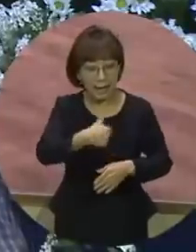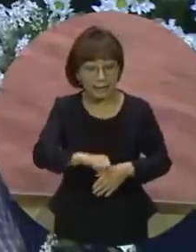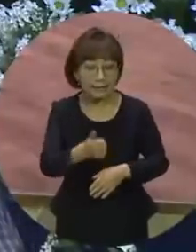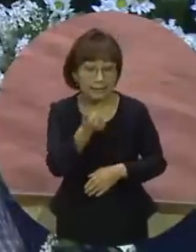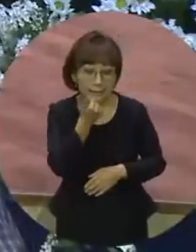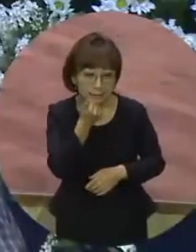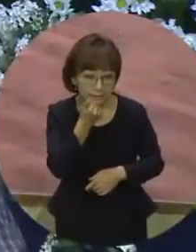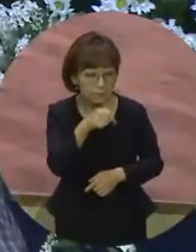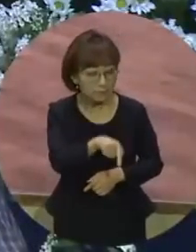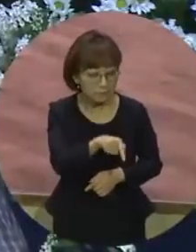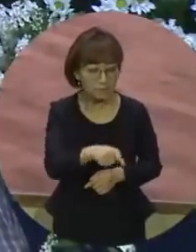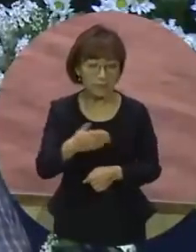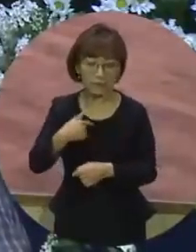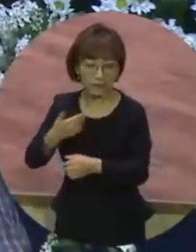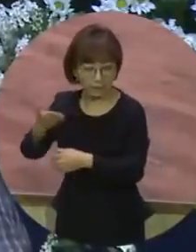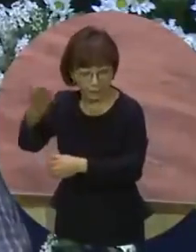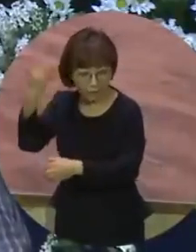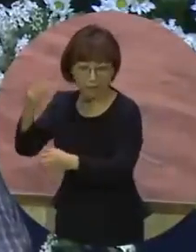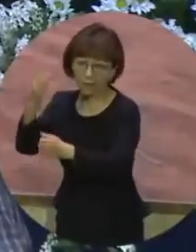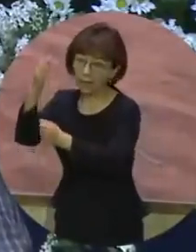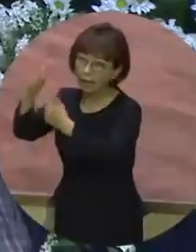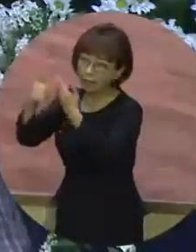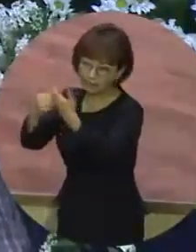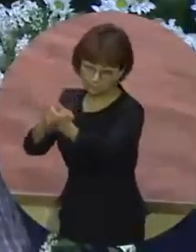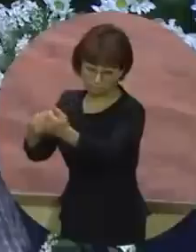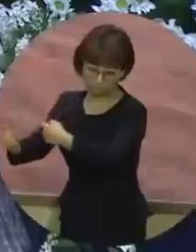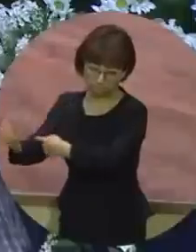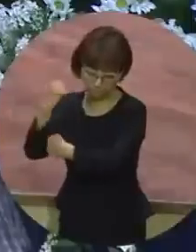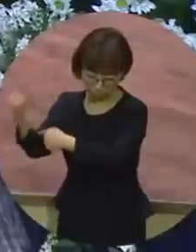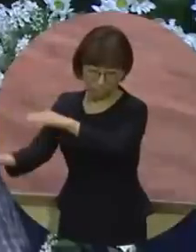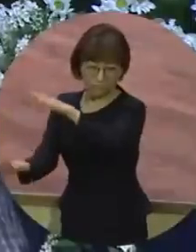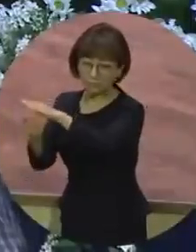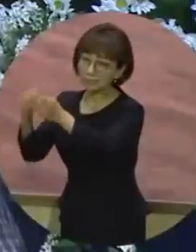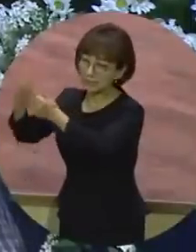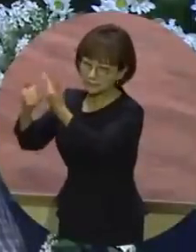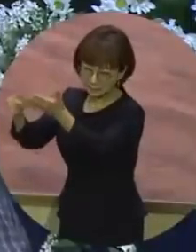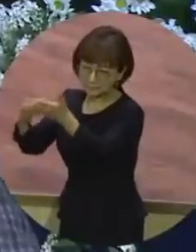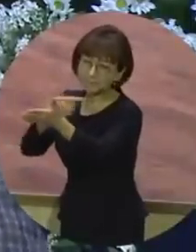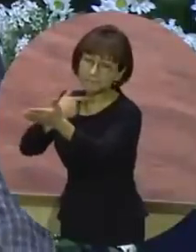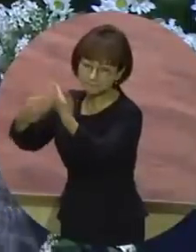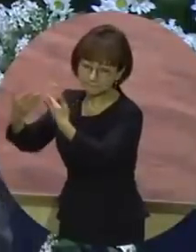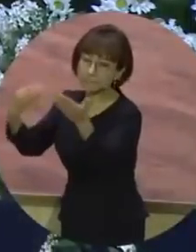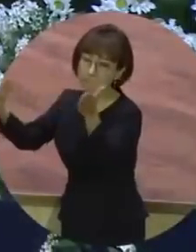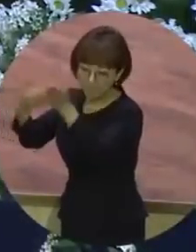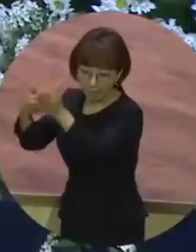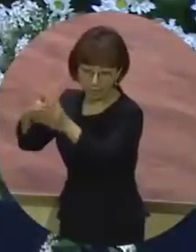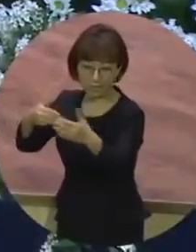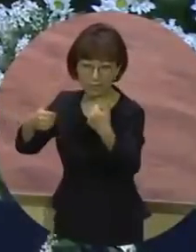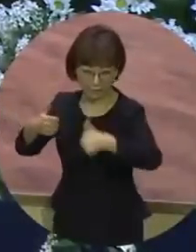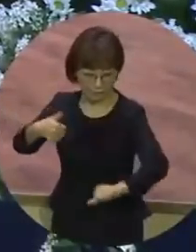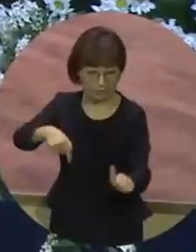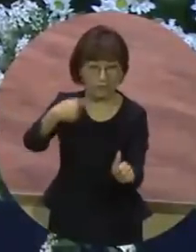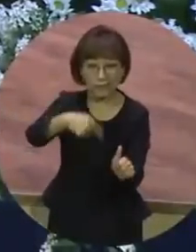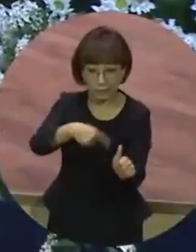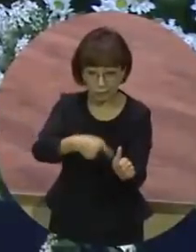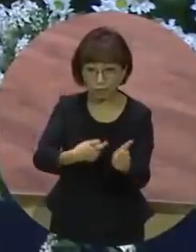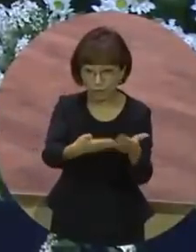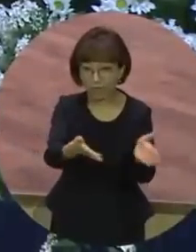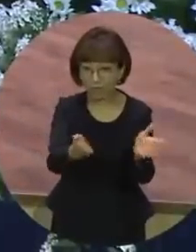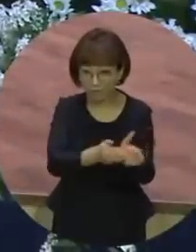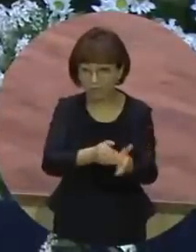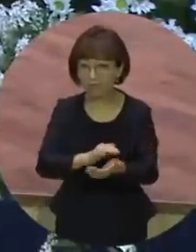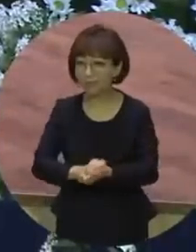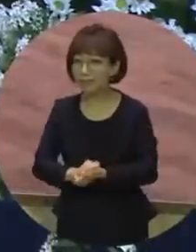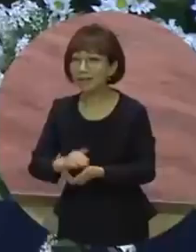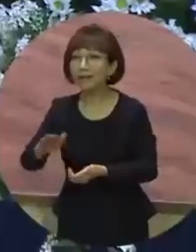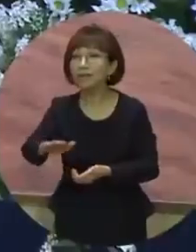내가 하나님을 체험했다. 전능하신 하나님을 내가 체험했다. 예언계 있는 성도들은 이런 언약 사명